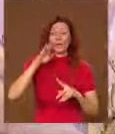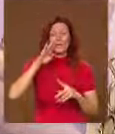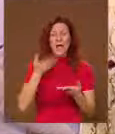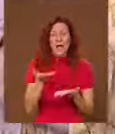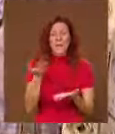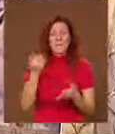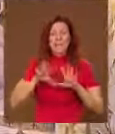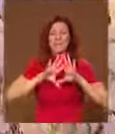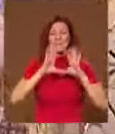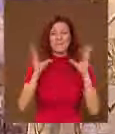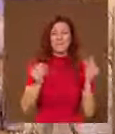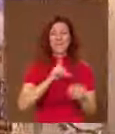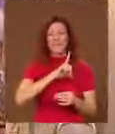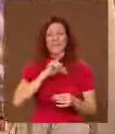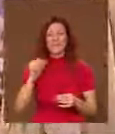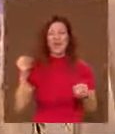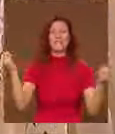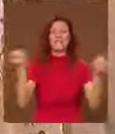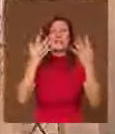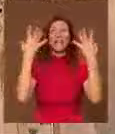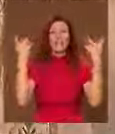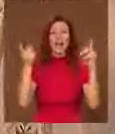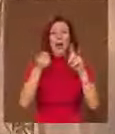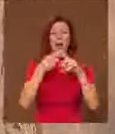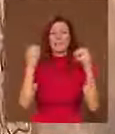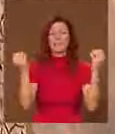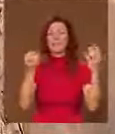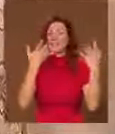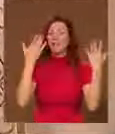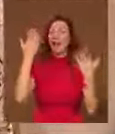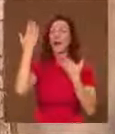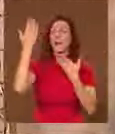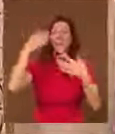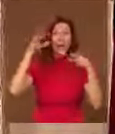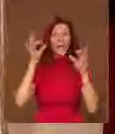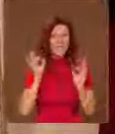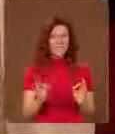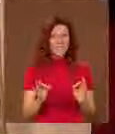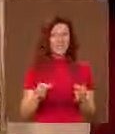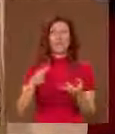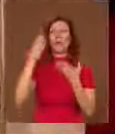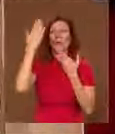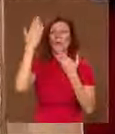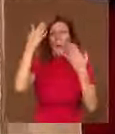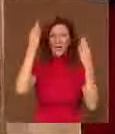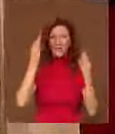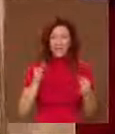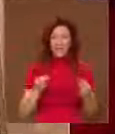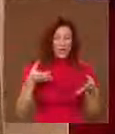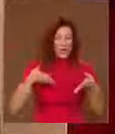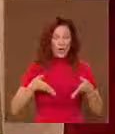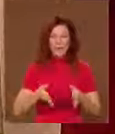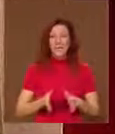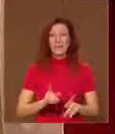преди всички векове, светлина от светлина, Бог истинен от Бог истинен,